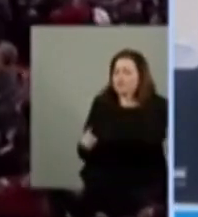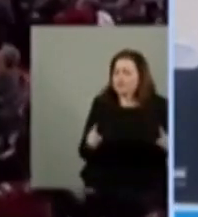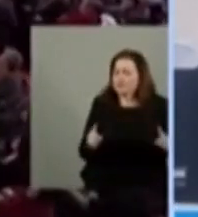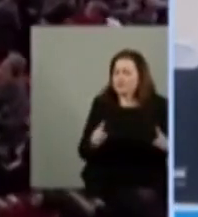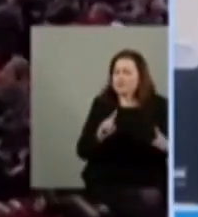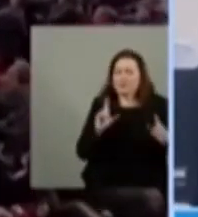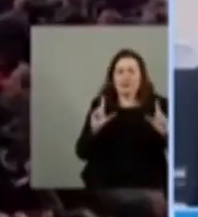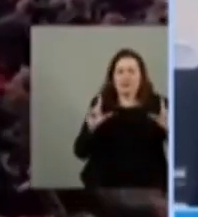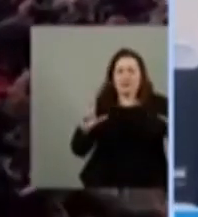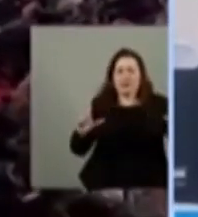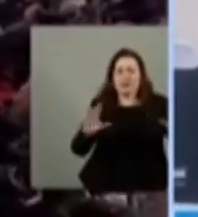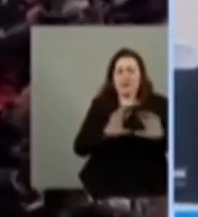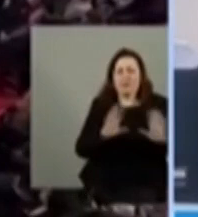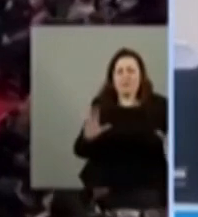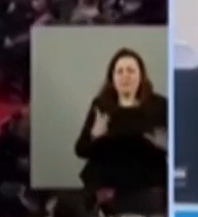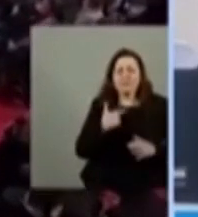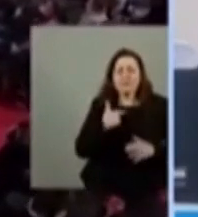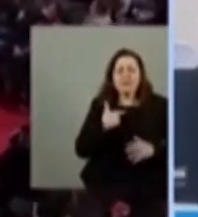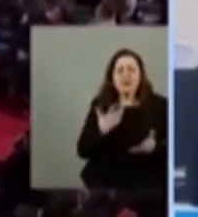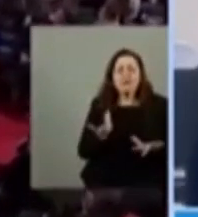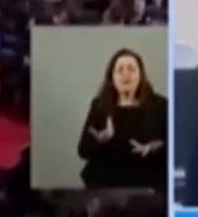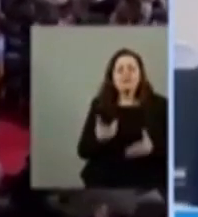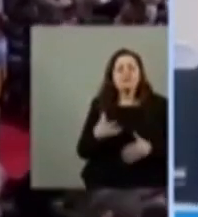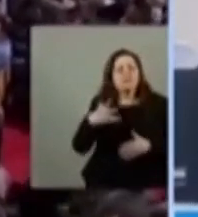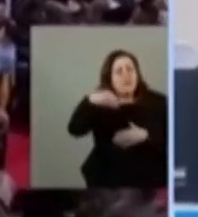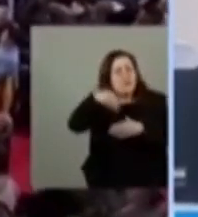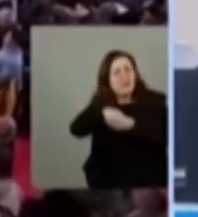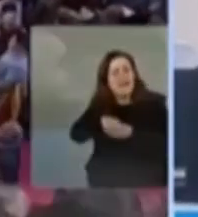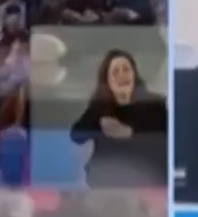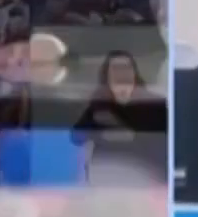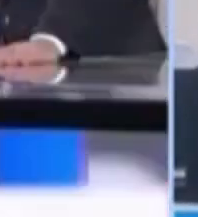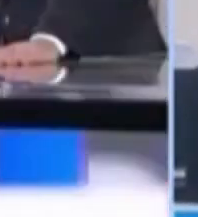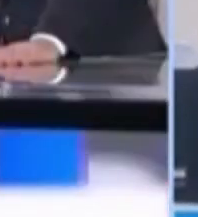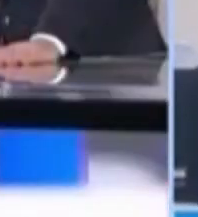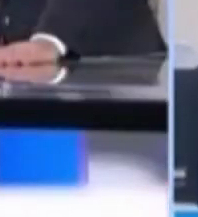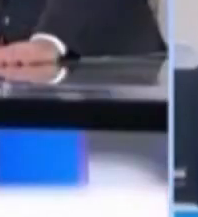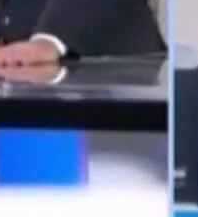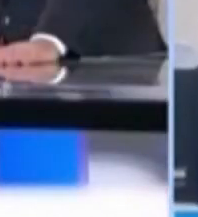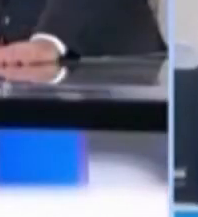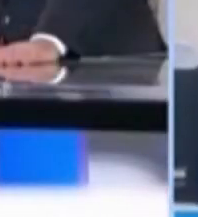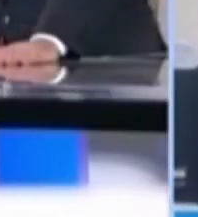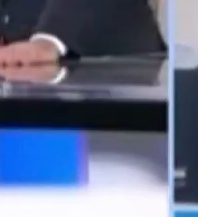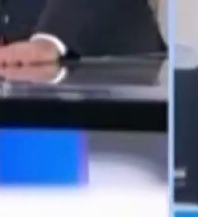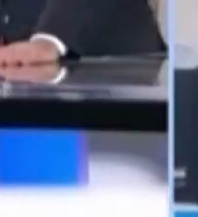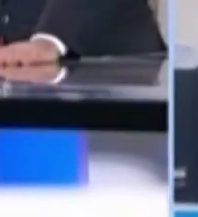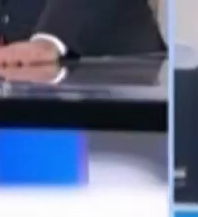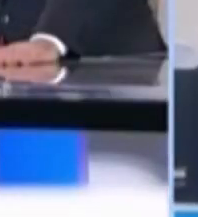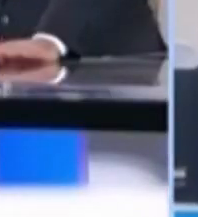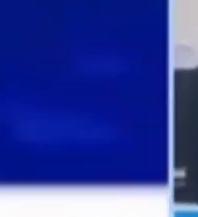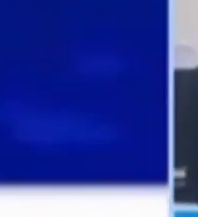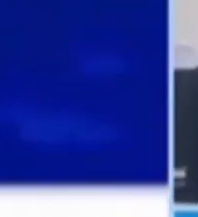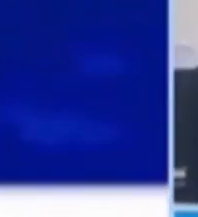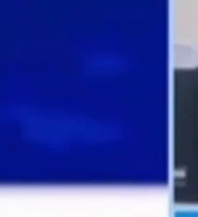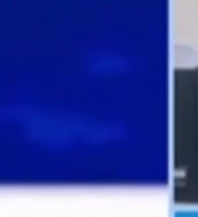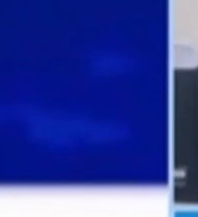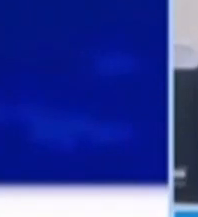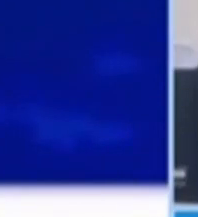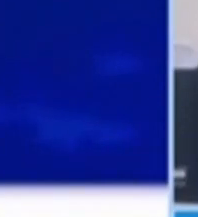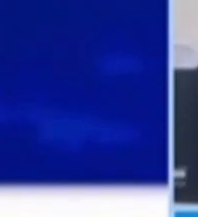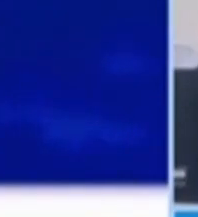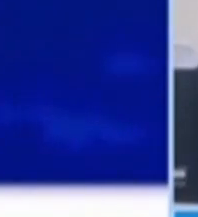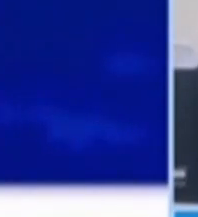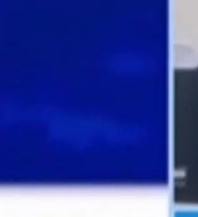εκλογές και μετά τις αλλαγές, μπορεί να επιστρέψει στο κόμμα, αν αυτοί οι ψηφοφόροι είναι κεντρώοι και κεντροαριστεροί ψηφοφόροι, και πού υπάρχουν πλέον